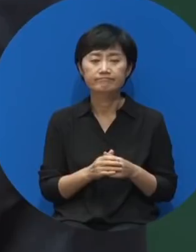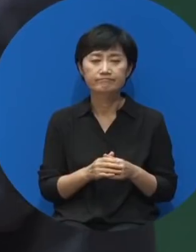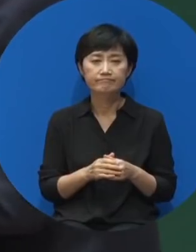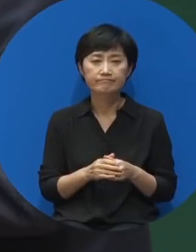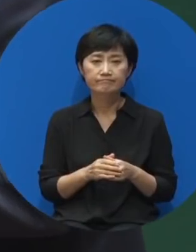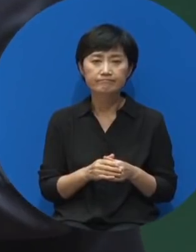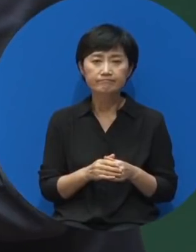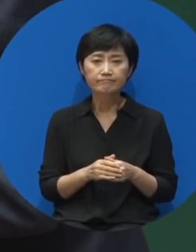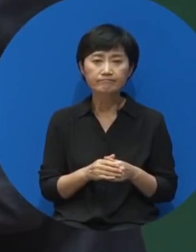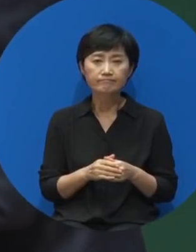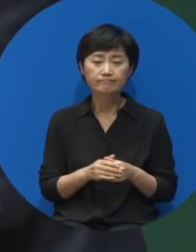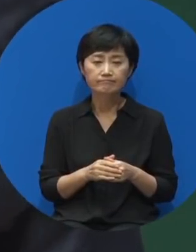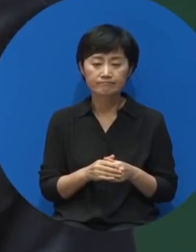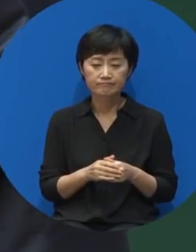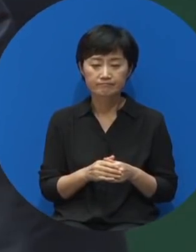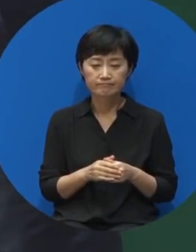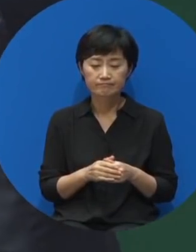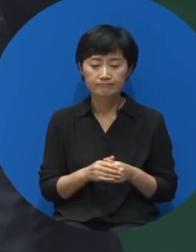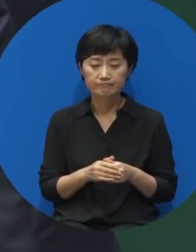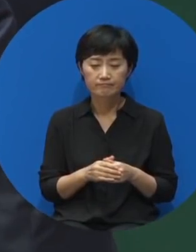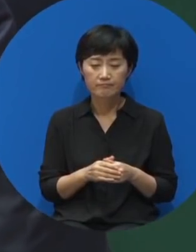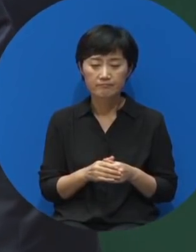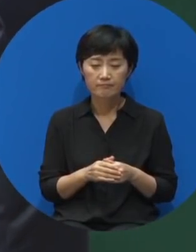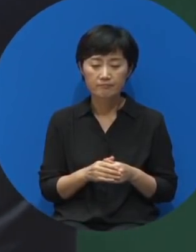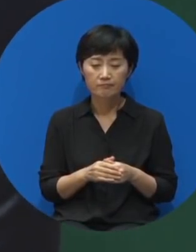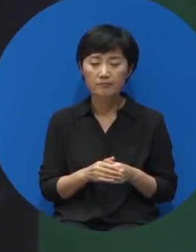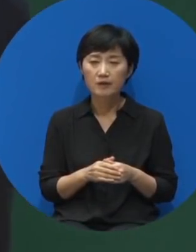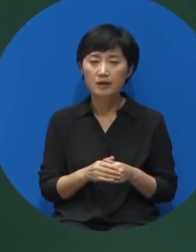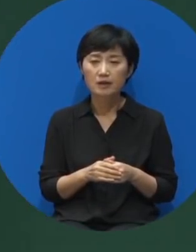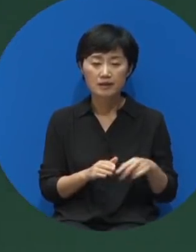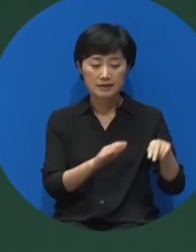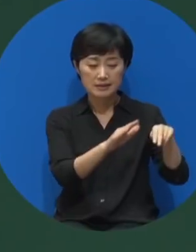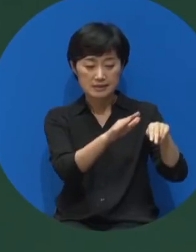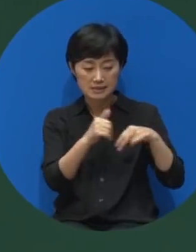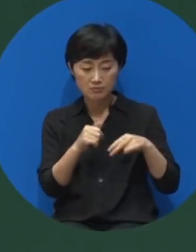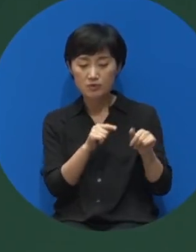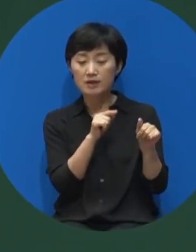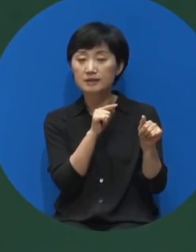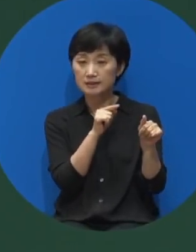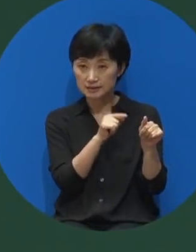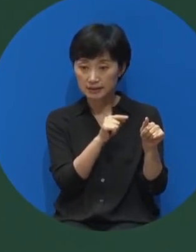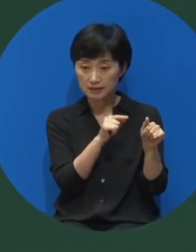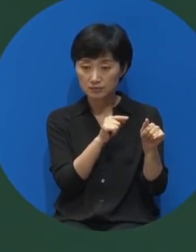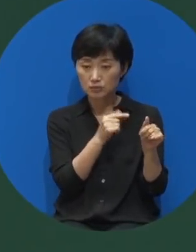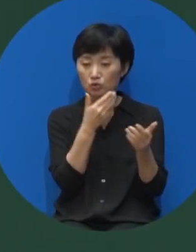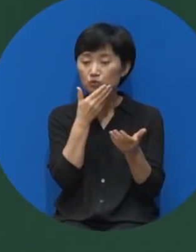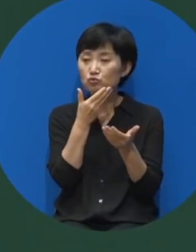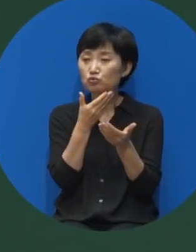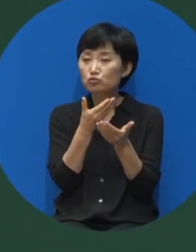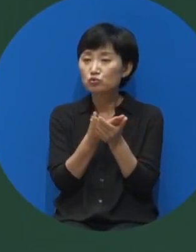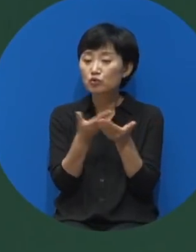终于这撒母耳做了非常重要的事。 네, 곧 이거 중간에 보고 크게 볼 것 같으면은 사무엘은 굉장히 중요한